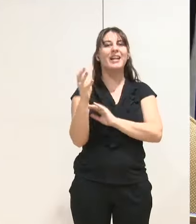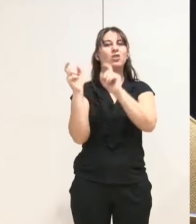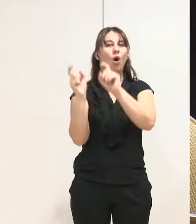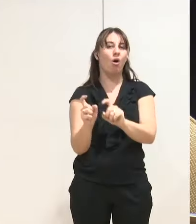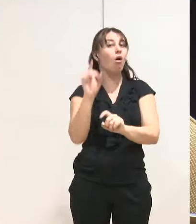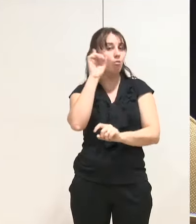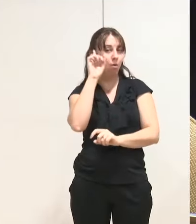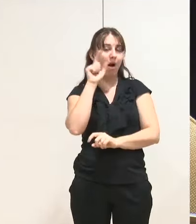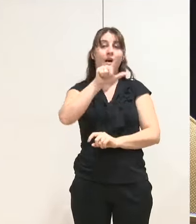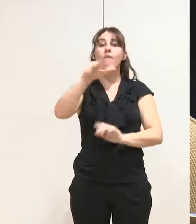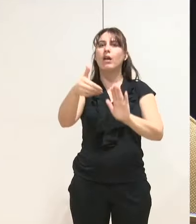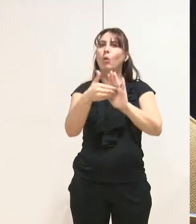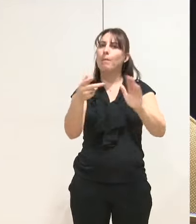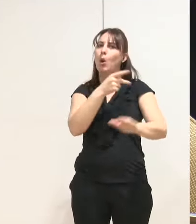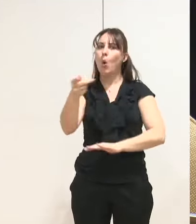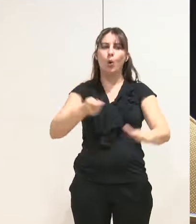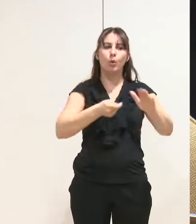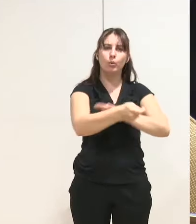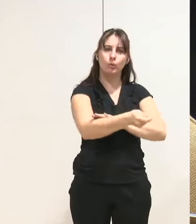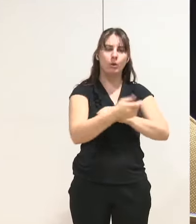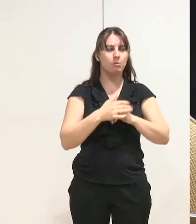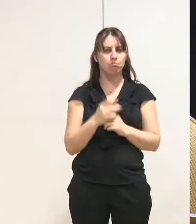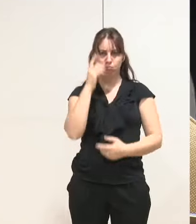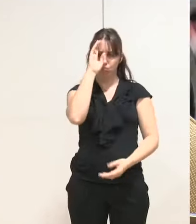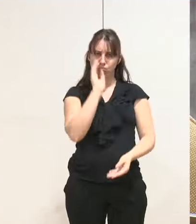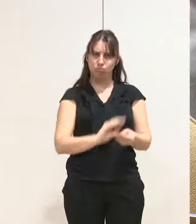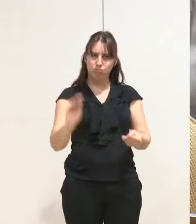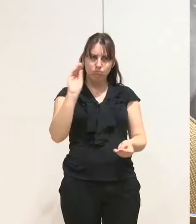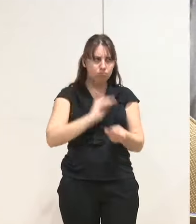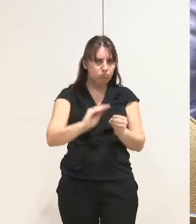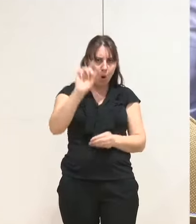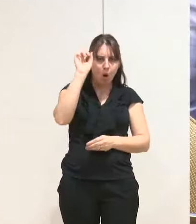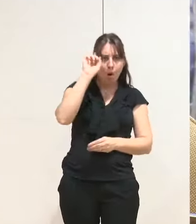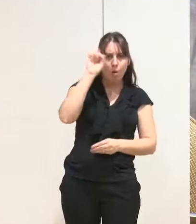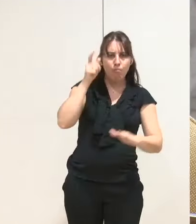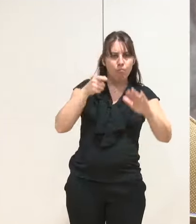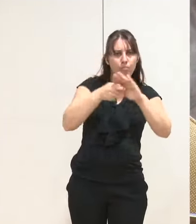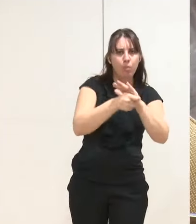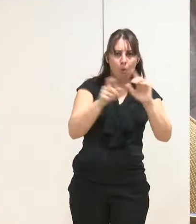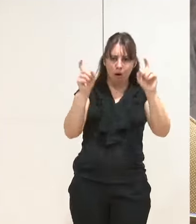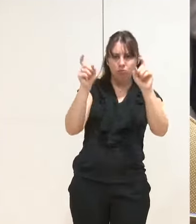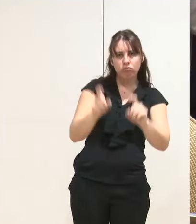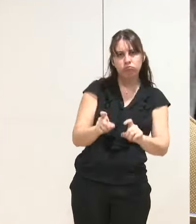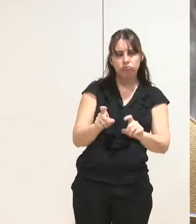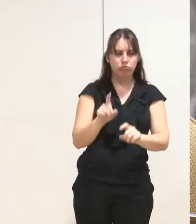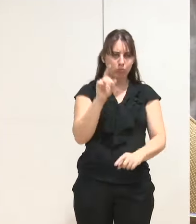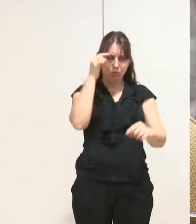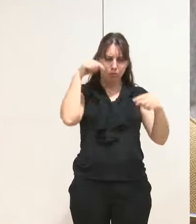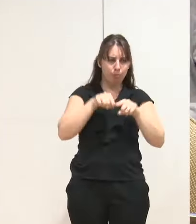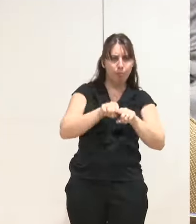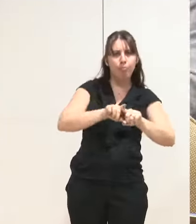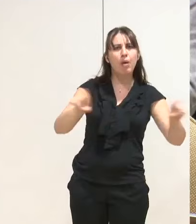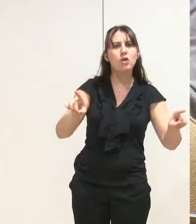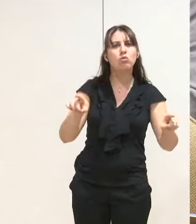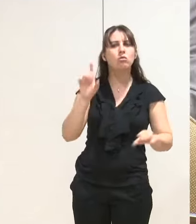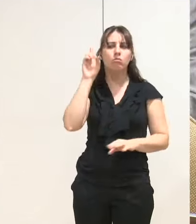ramenée à 23000 €. nous ne comprenons pas cette baisse c'est une sorte de régime de défaveur puisque